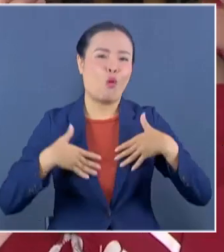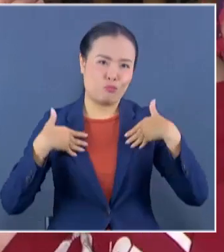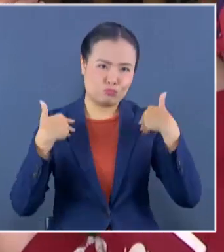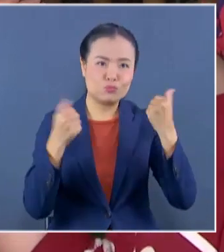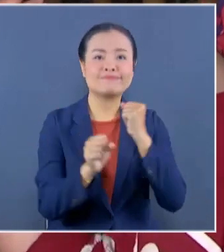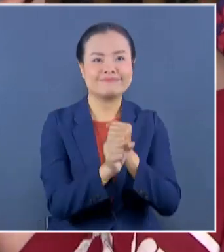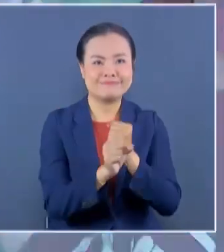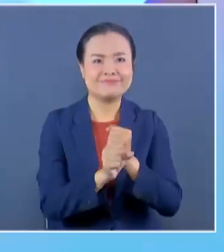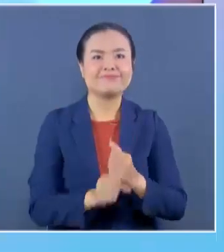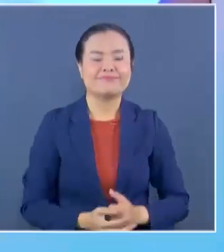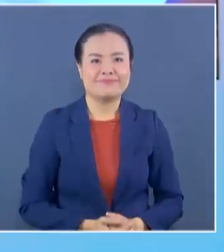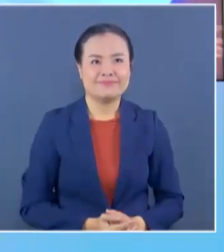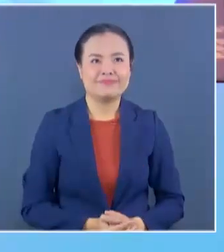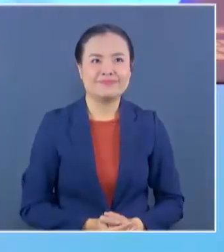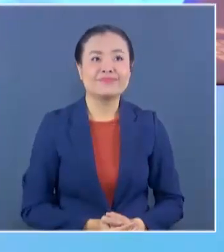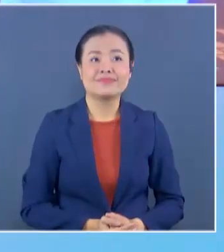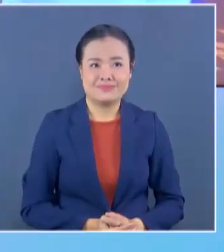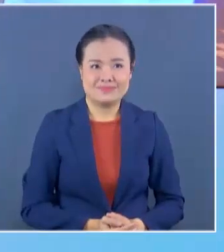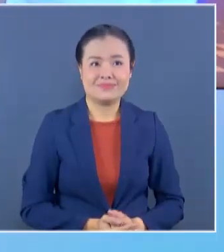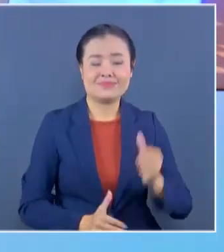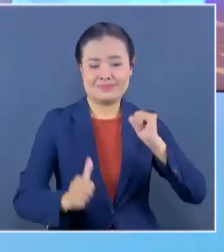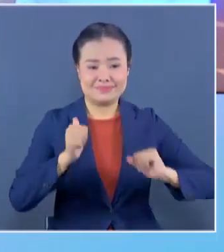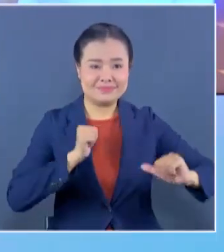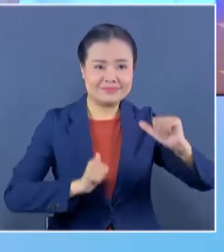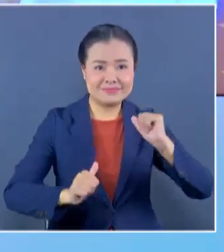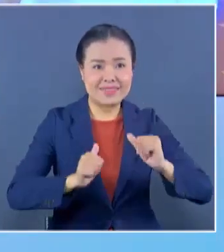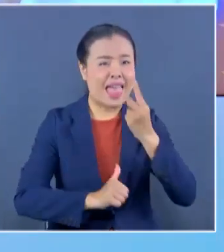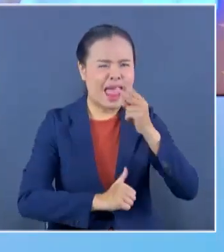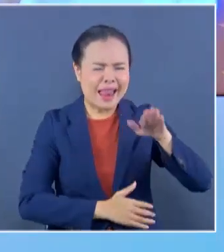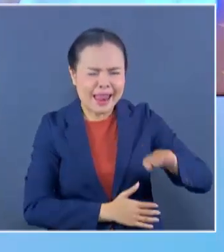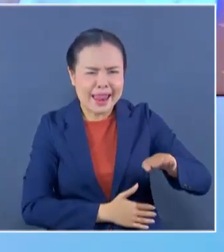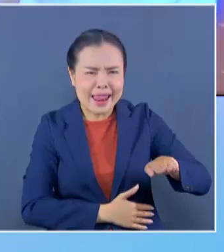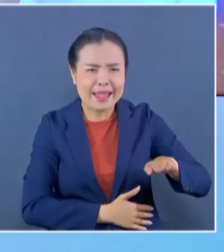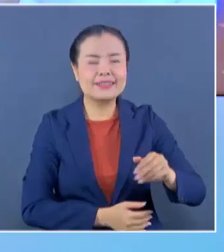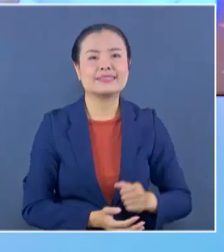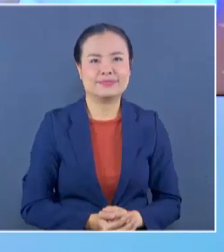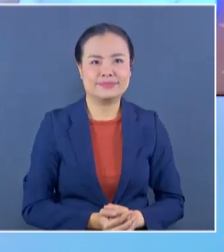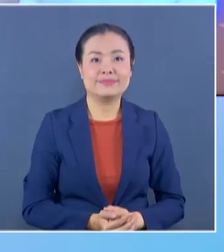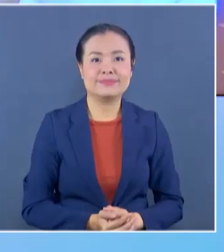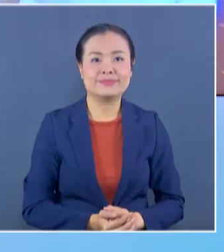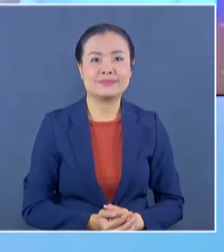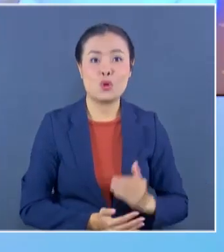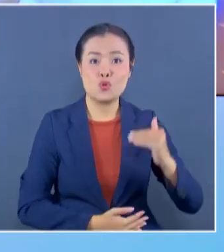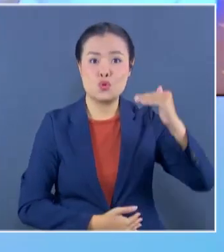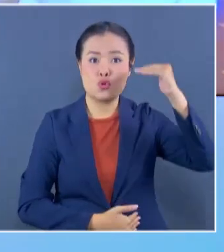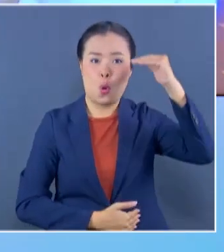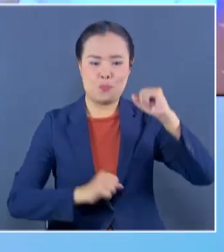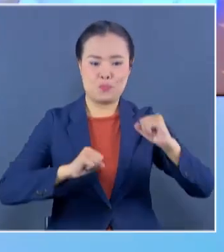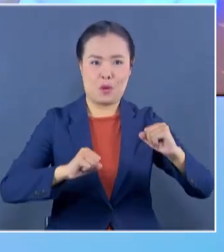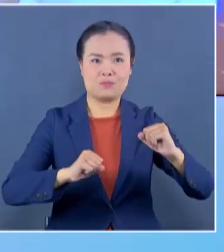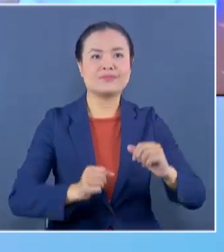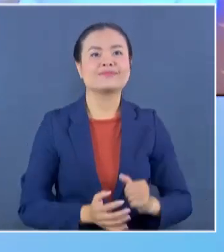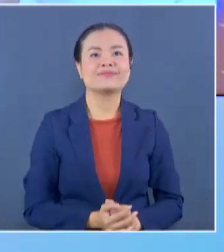ำงาน โอ้โหเป็นอีกหนึ่งนักแสดงที่เราเห็นมาตั้งแต่ตัวเล็กๆ เป็นเด็กเลยนะครับตอนนี้เป็นหนุ่มใหญ่เต็มตัว